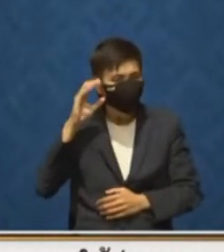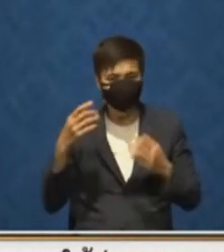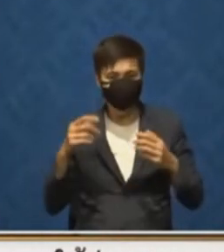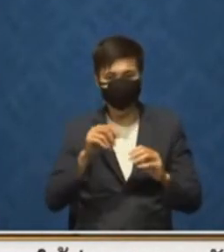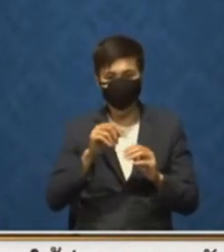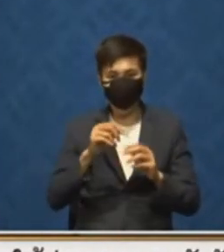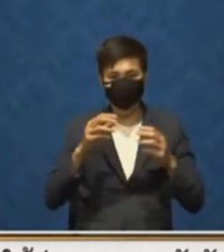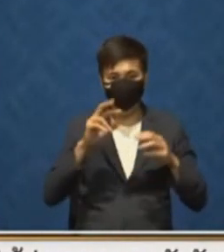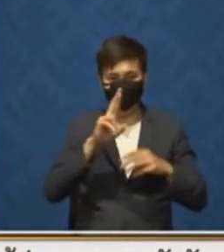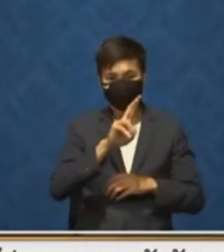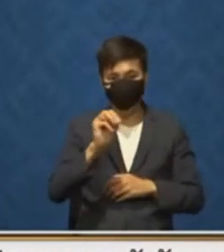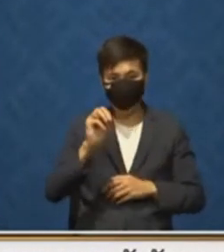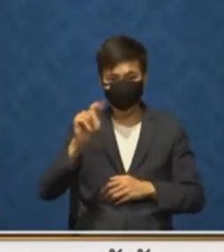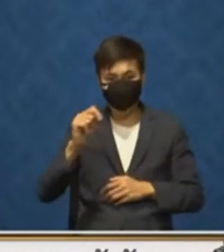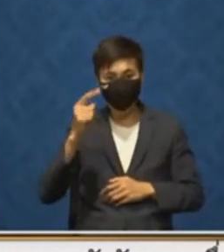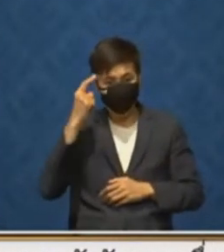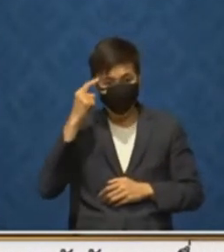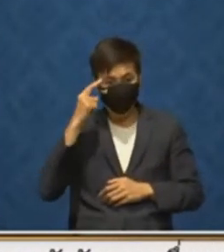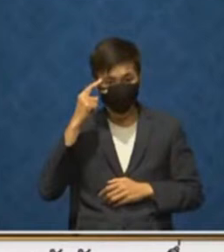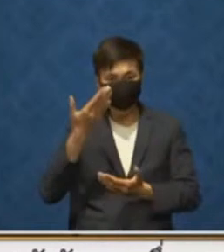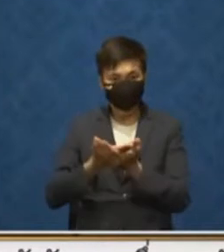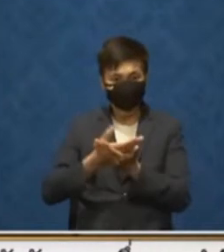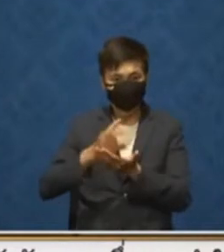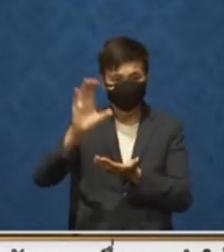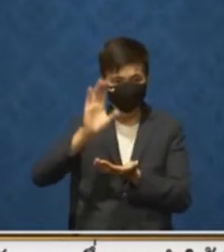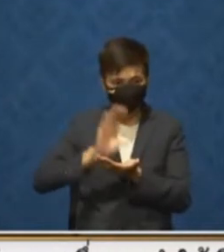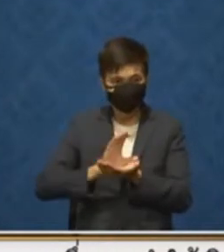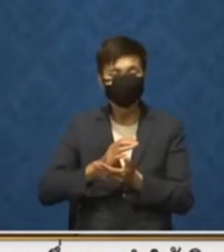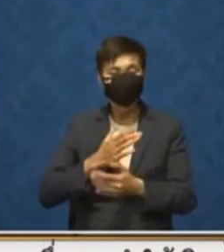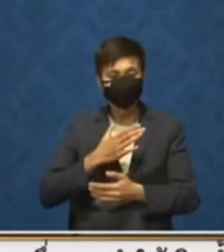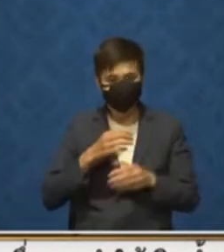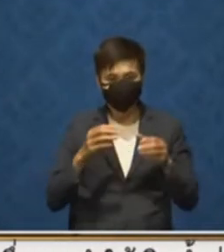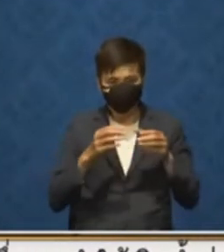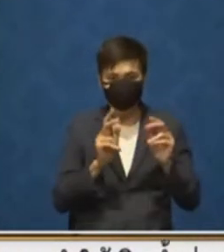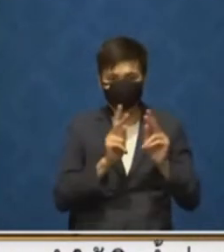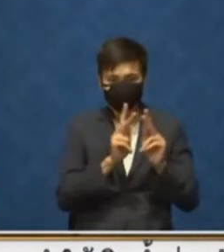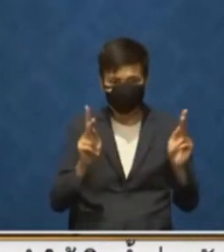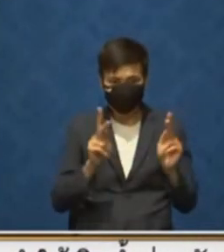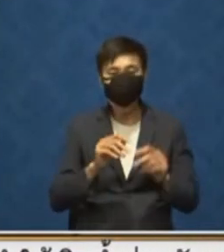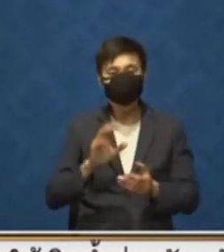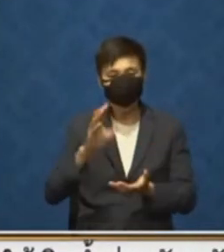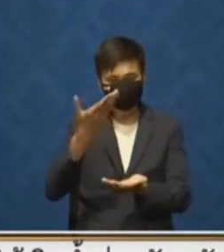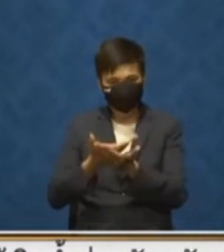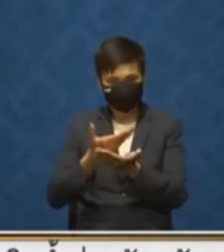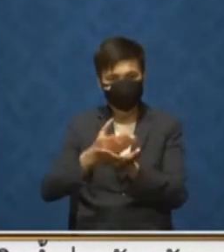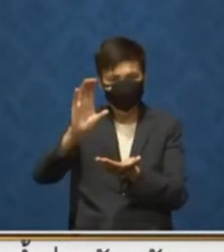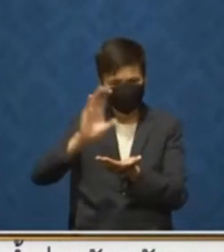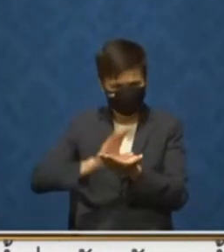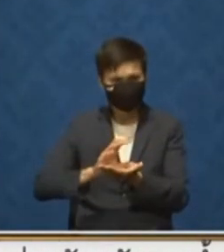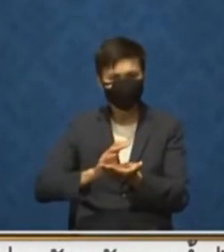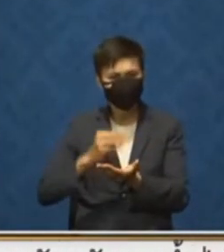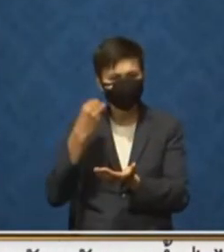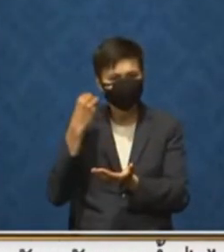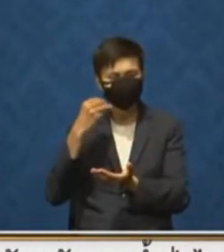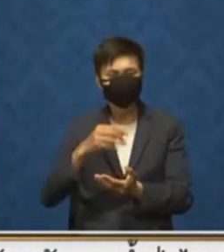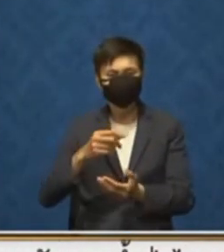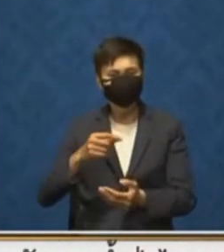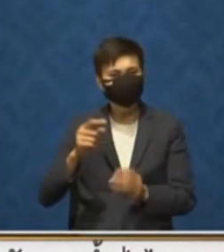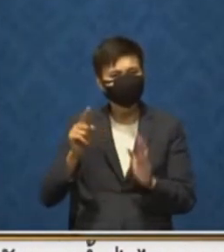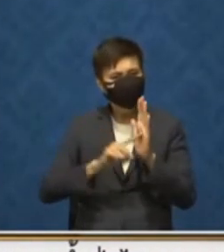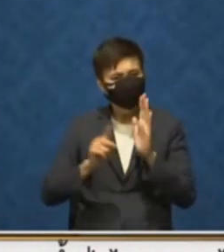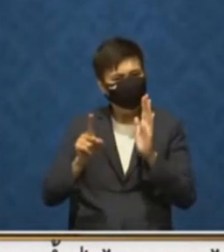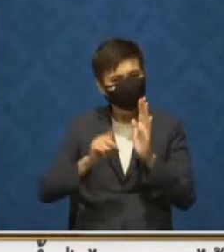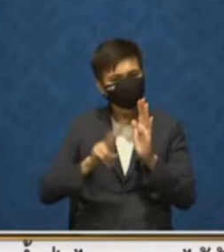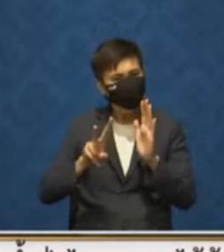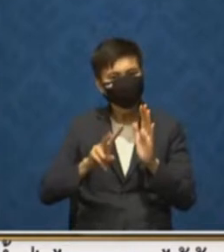เวลาจะทำงบประมาณรายจ่ายประจำปีผมก็เป็นกรรมาธิการงบประมาณมาหลายครั้งแต่เวลาเข้าสุวะ 2ชั้น 4ใน